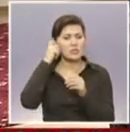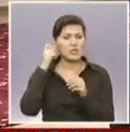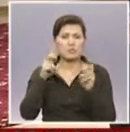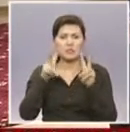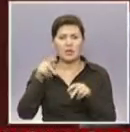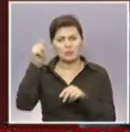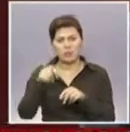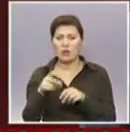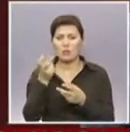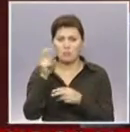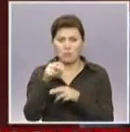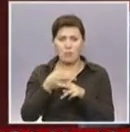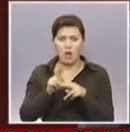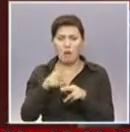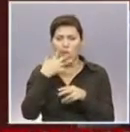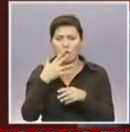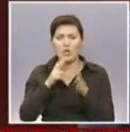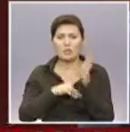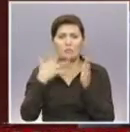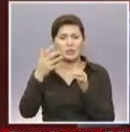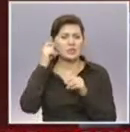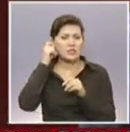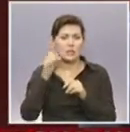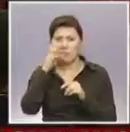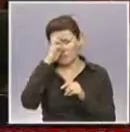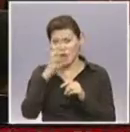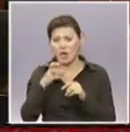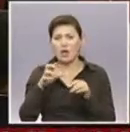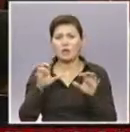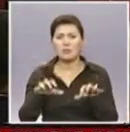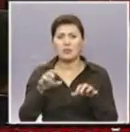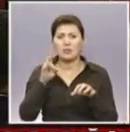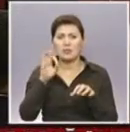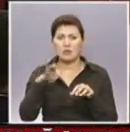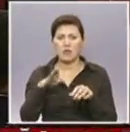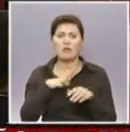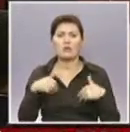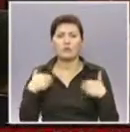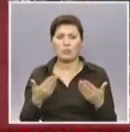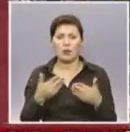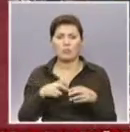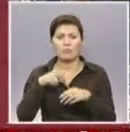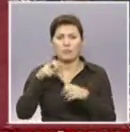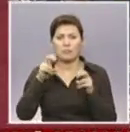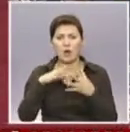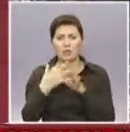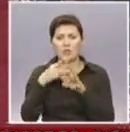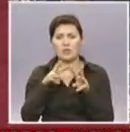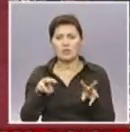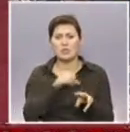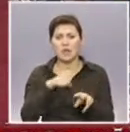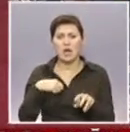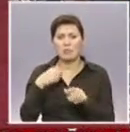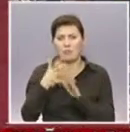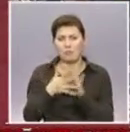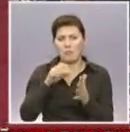арнай келгенін айтады. Ұлттық университеттің 85 жылдығын мемлекет басшысы Нұрсұлтан Назарбаев құттықтады. Елбасының арнайы хатын ауыл шаруашылық министрі